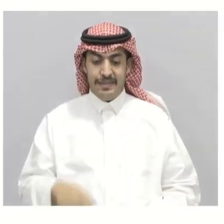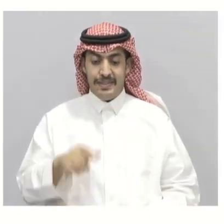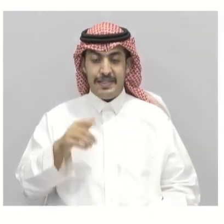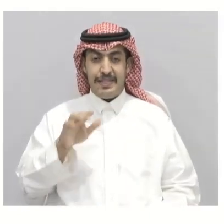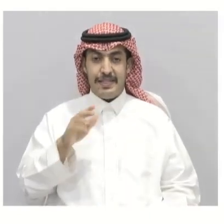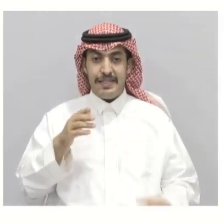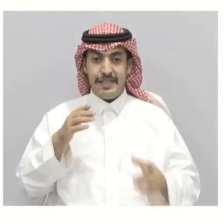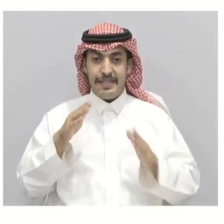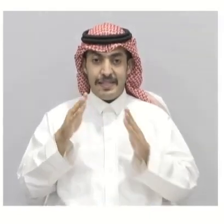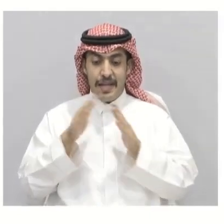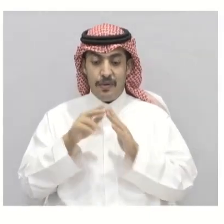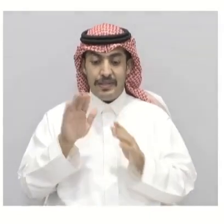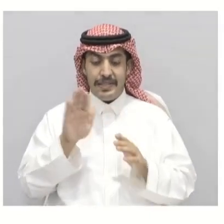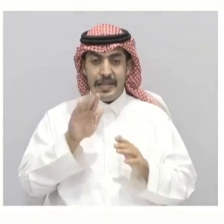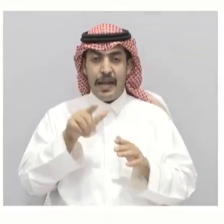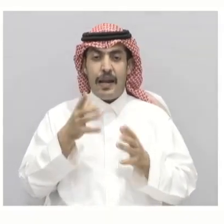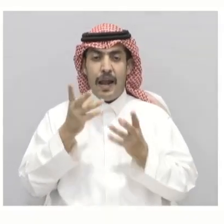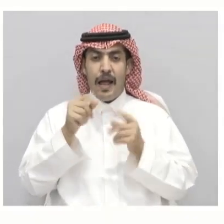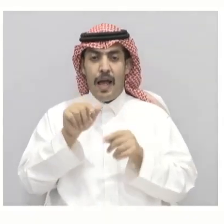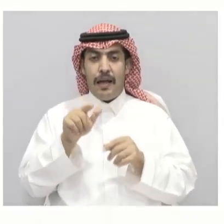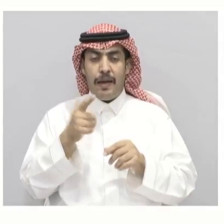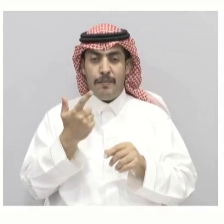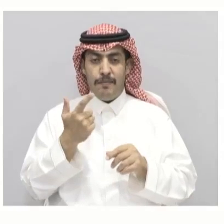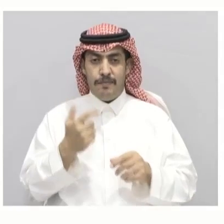سين يقول اوجد قياسها